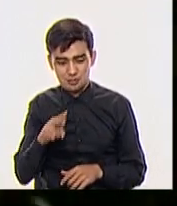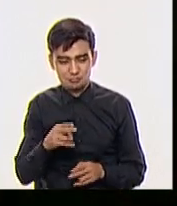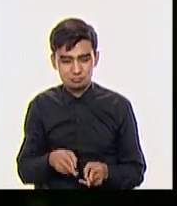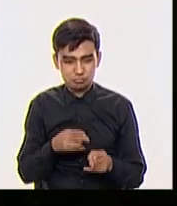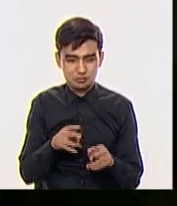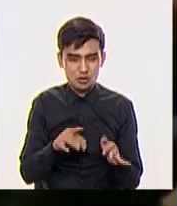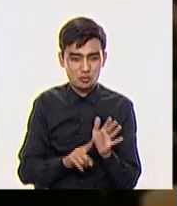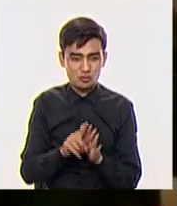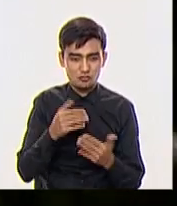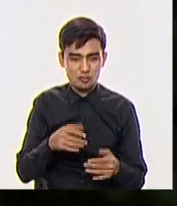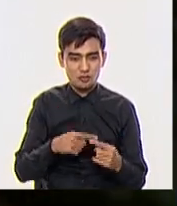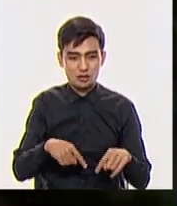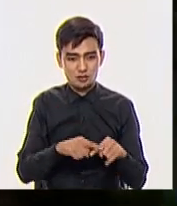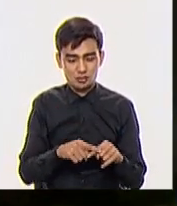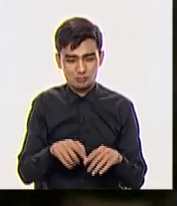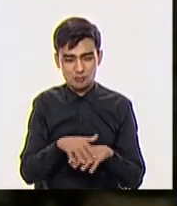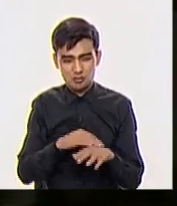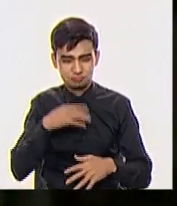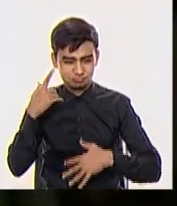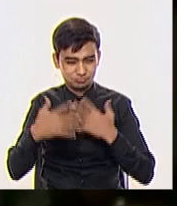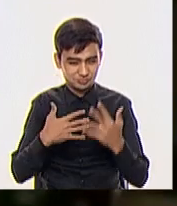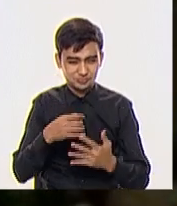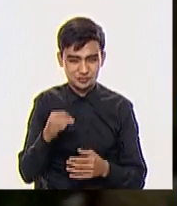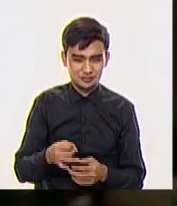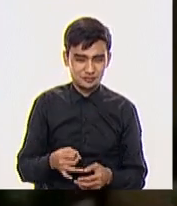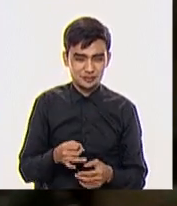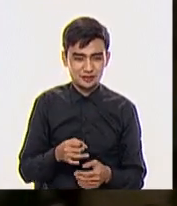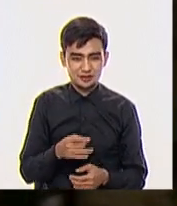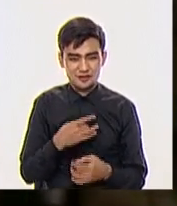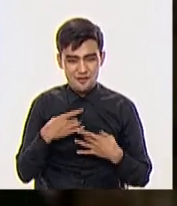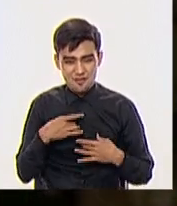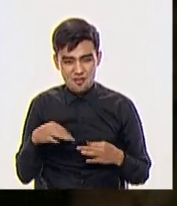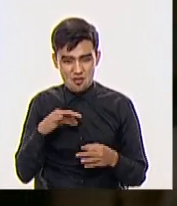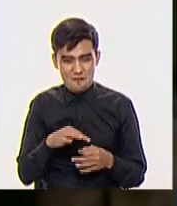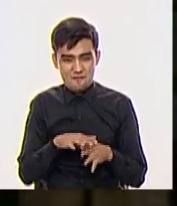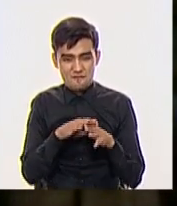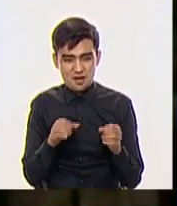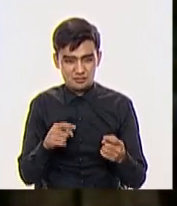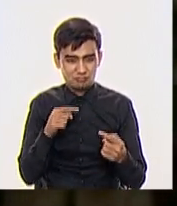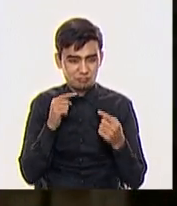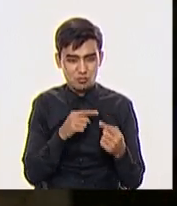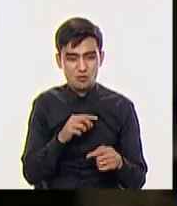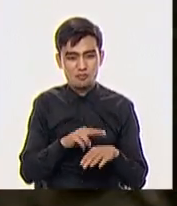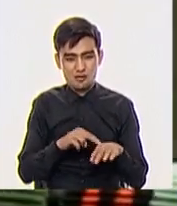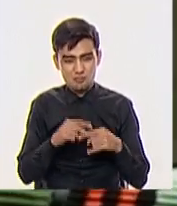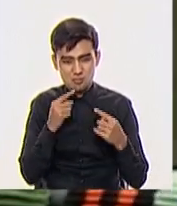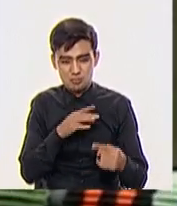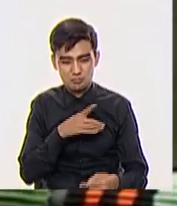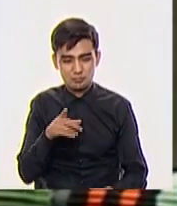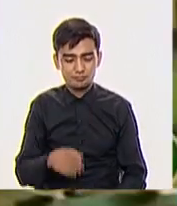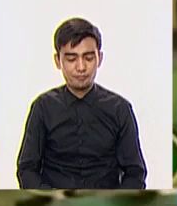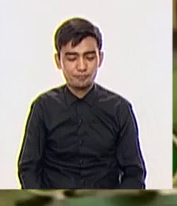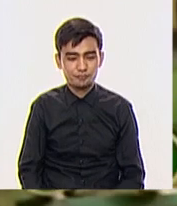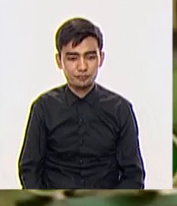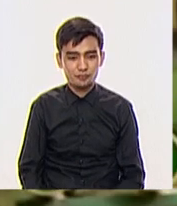уголовное дело об организации массовых беспорядков и возбуждении ненависти к представителям власти и милиции.